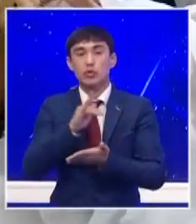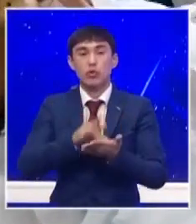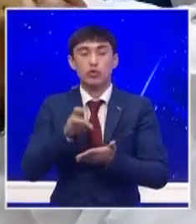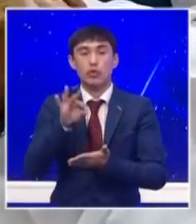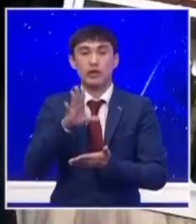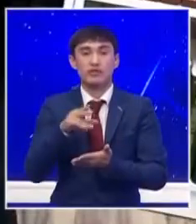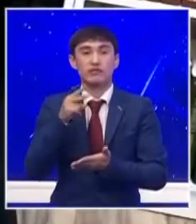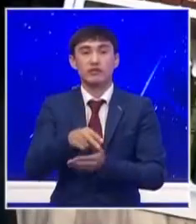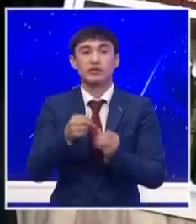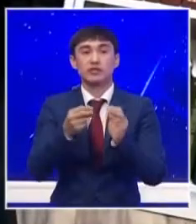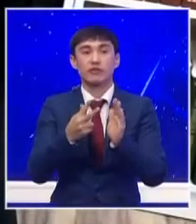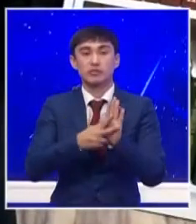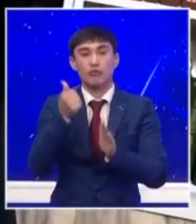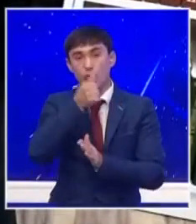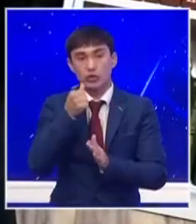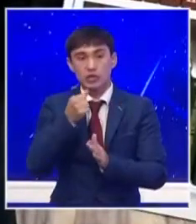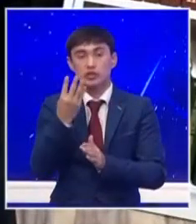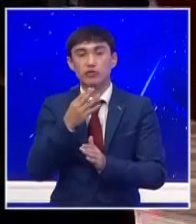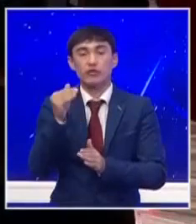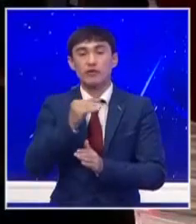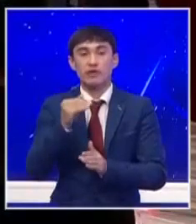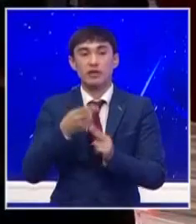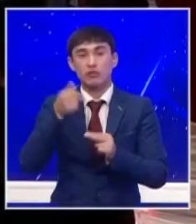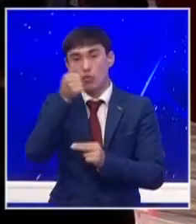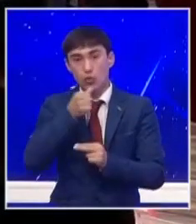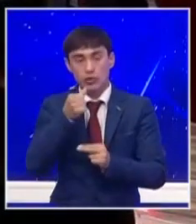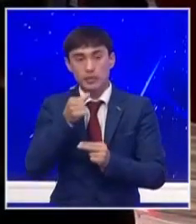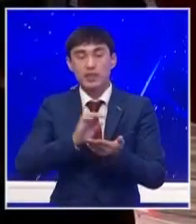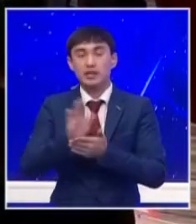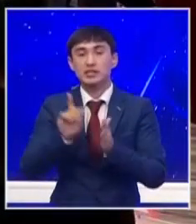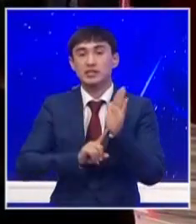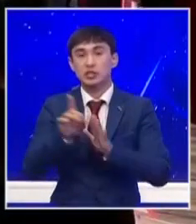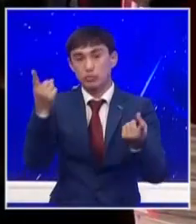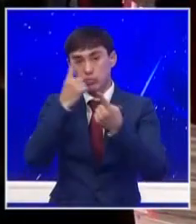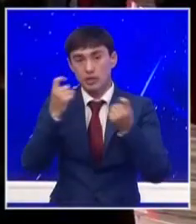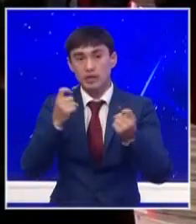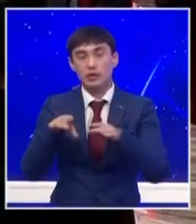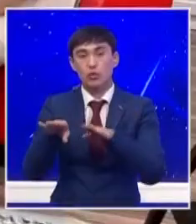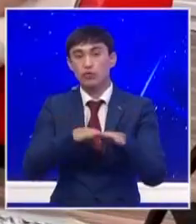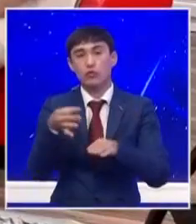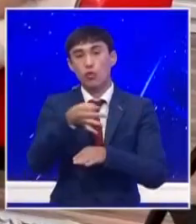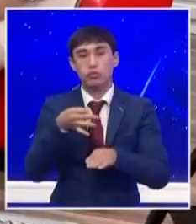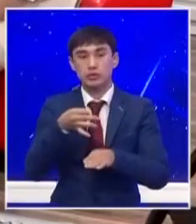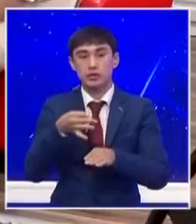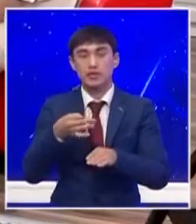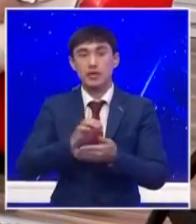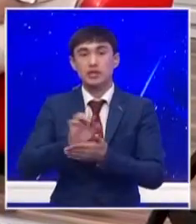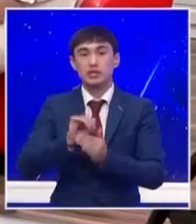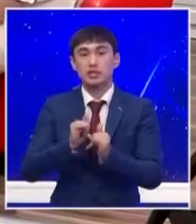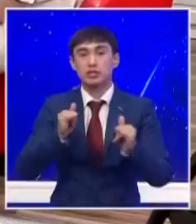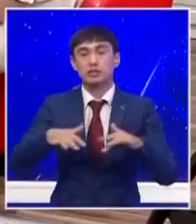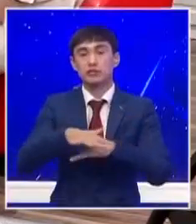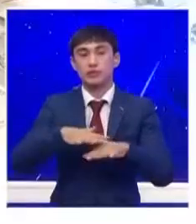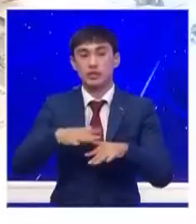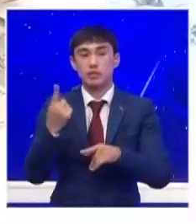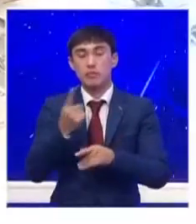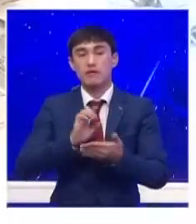Кунаев с 2008 года с 4 февраля текущего года газета начала публиковаться на уровне области расширив свою аудиторию